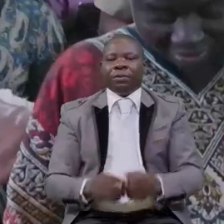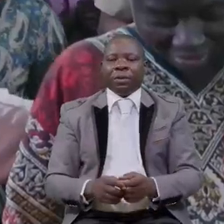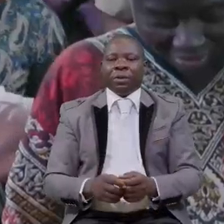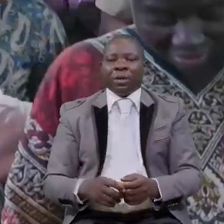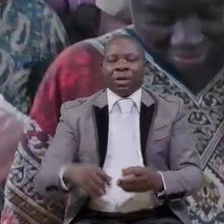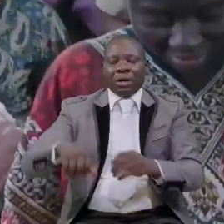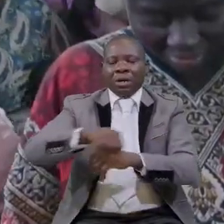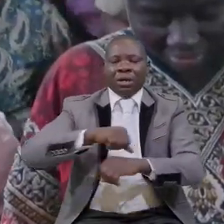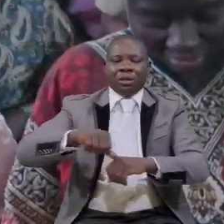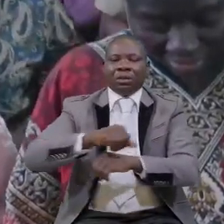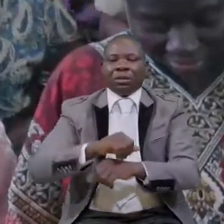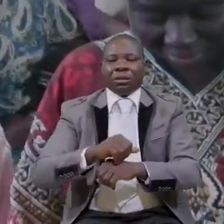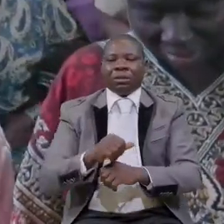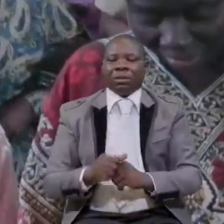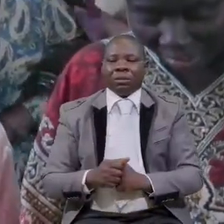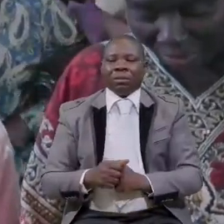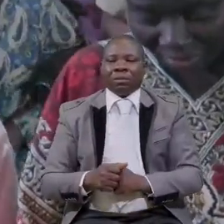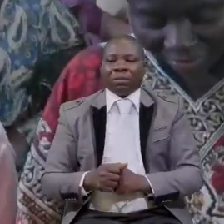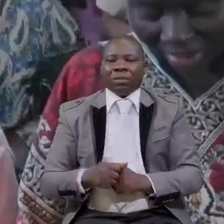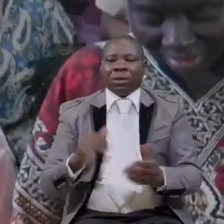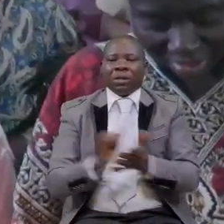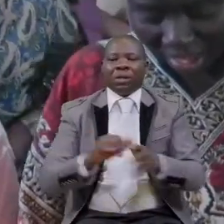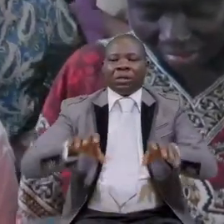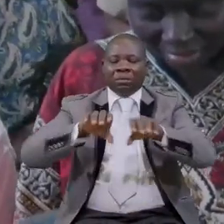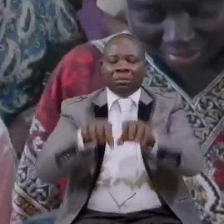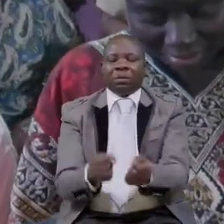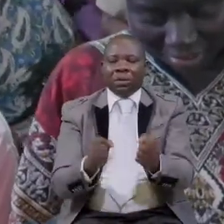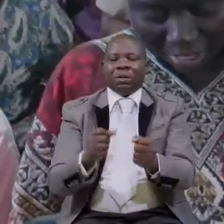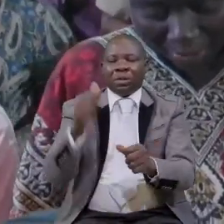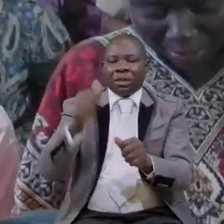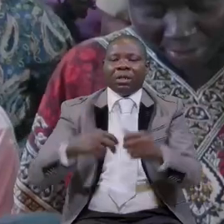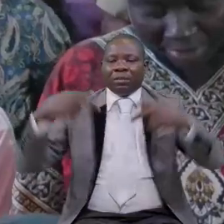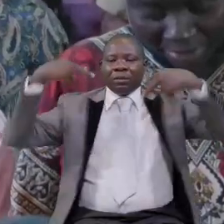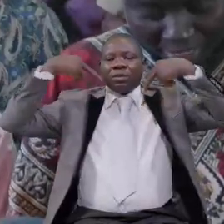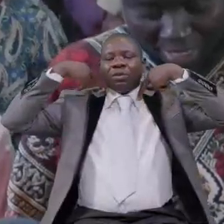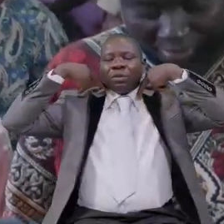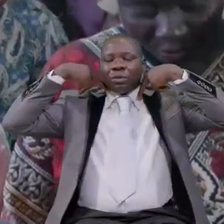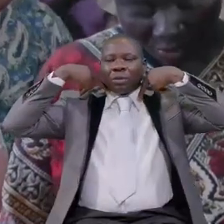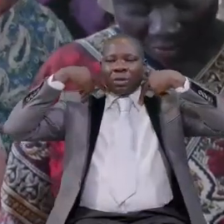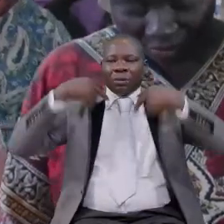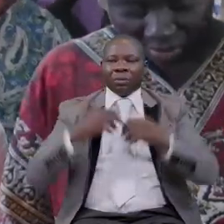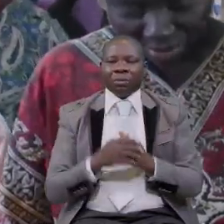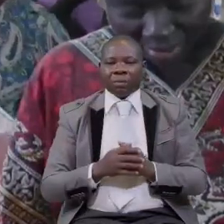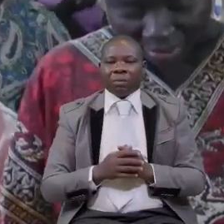Amène assez et tu vas recevoir l'onction qui brise tous les jougs.